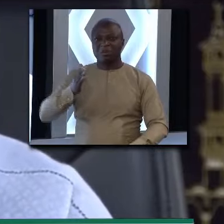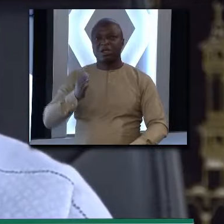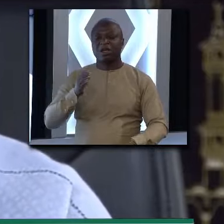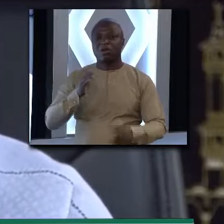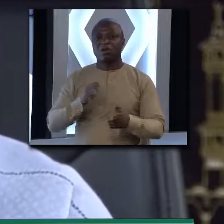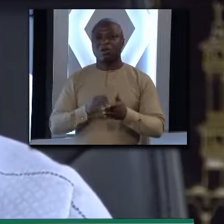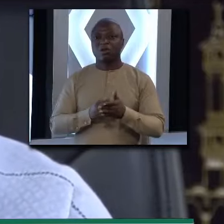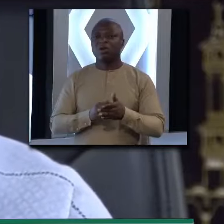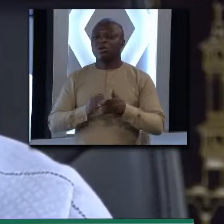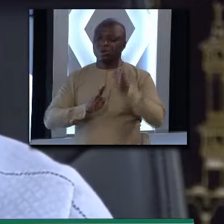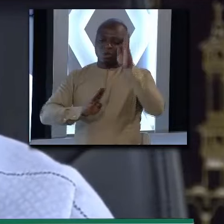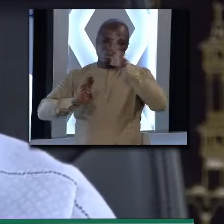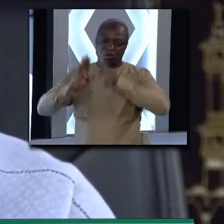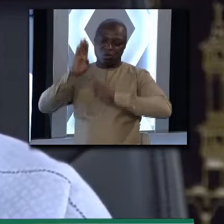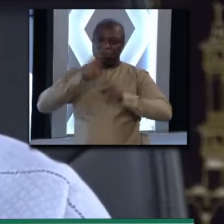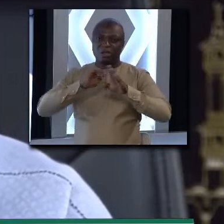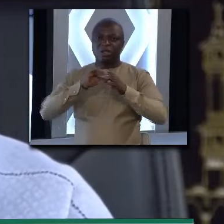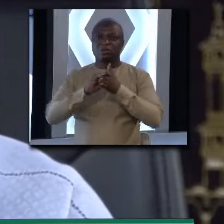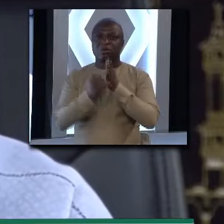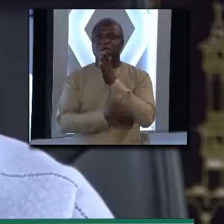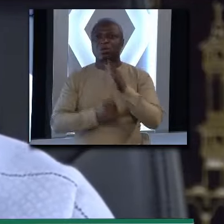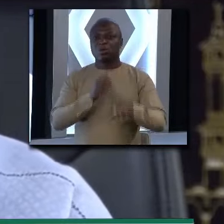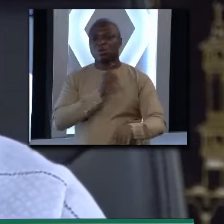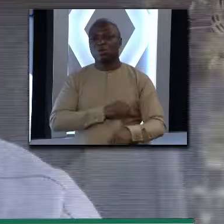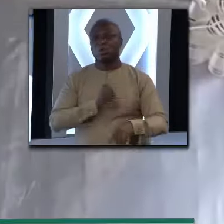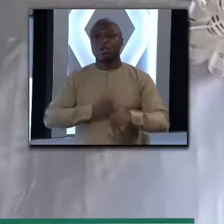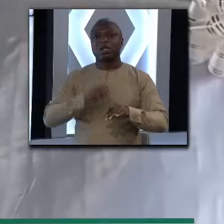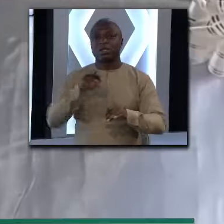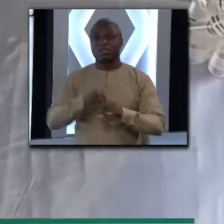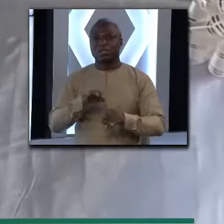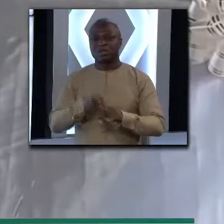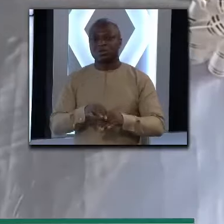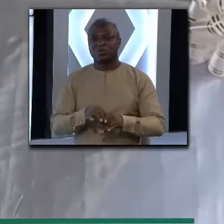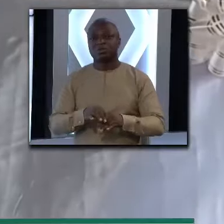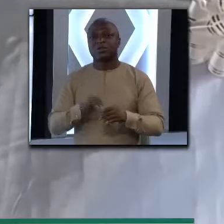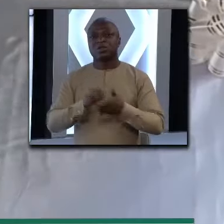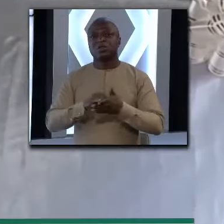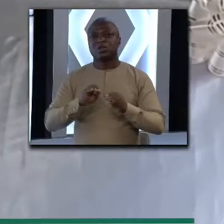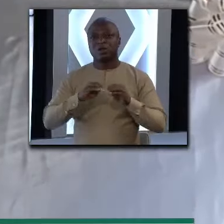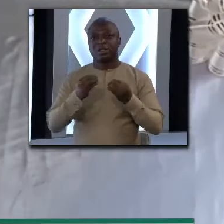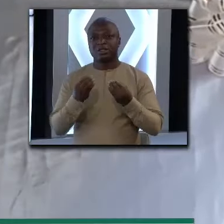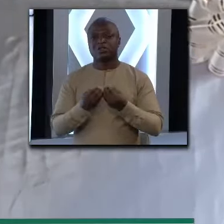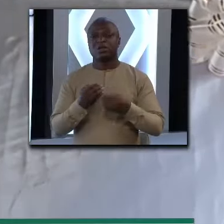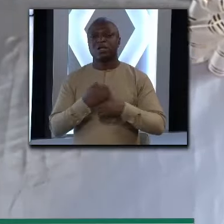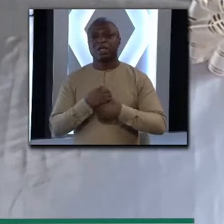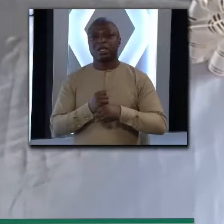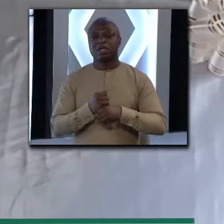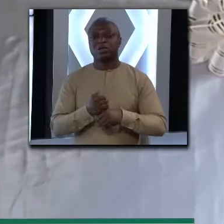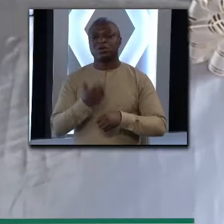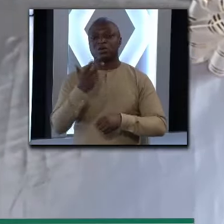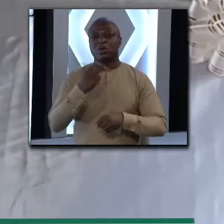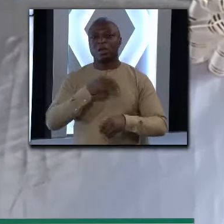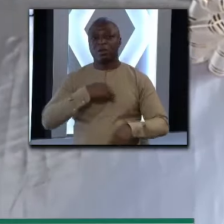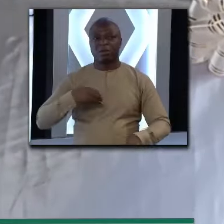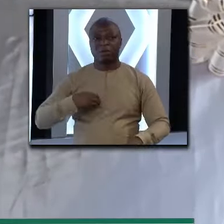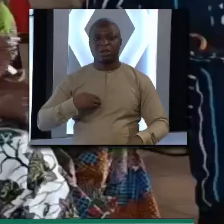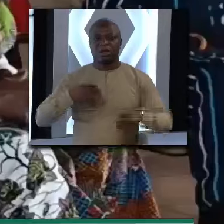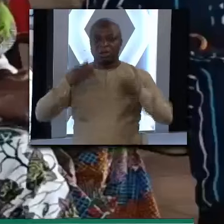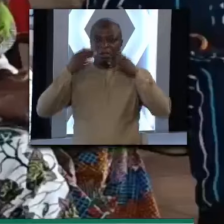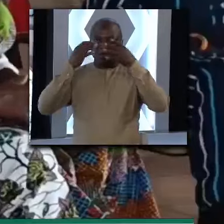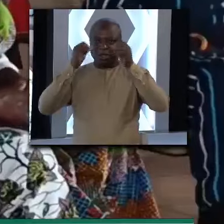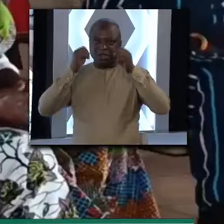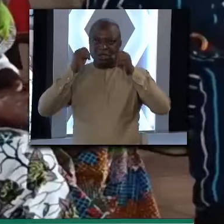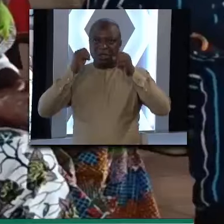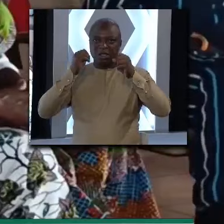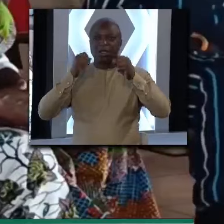plus jamais de troubles au Togo lors des élections. Le HCRUN est composé de 3 membres, un président,